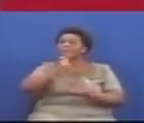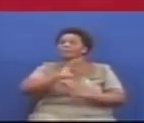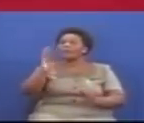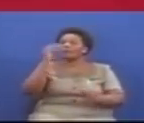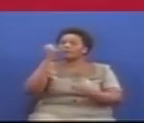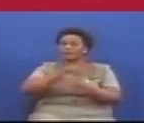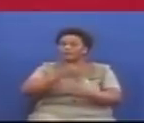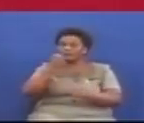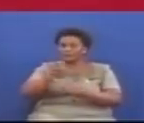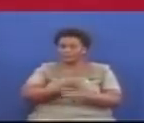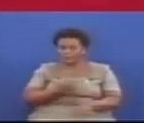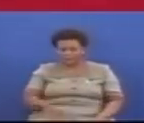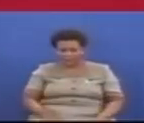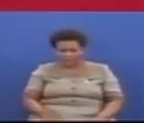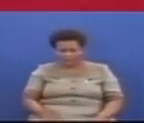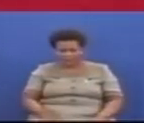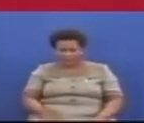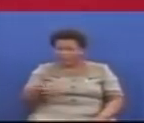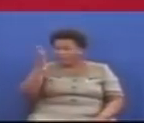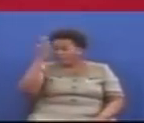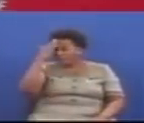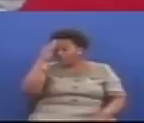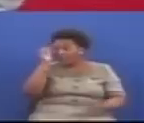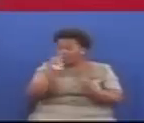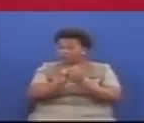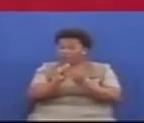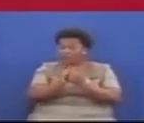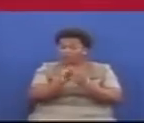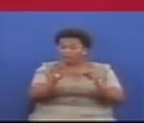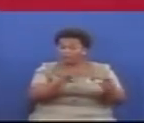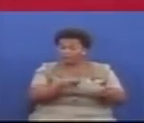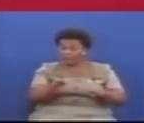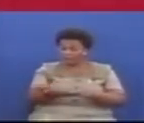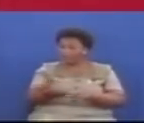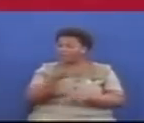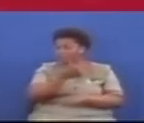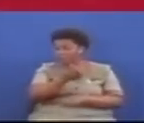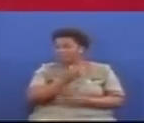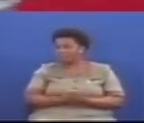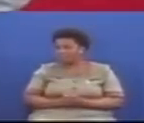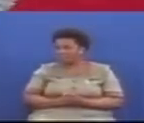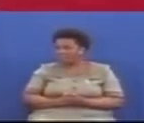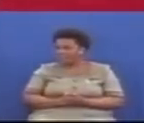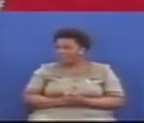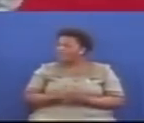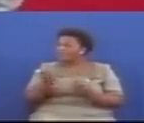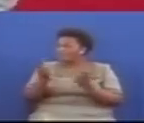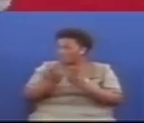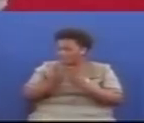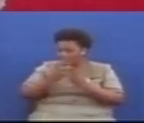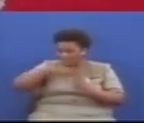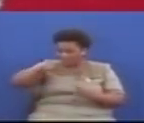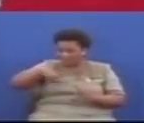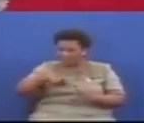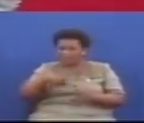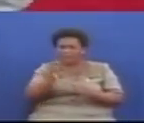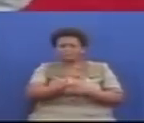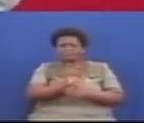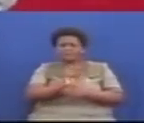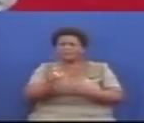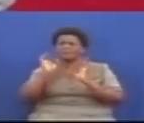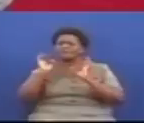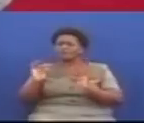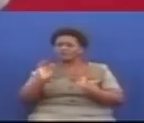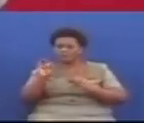hii swala hili la kimkataba, ni kuhakikishia tu Mheshimiwa Marwa kwamba sisi tutasimamia vizuri mkataba huu ili